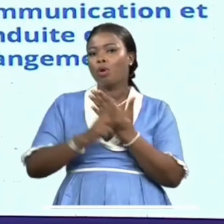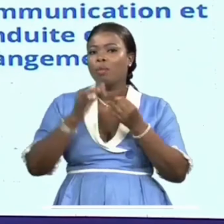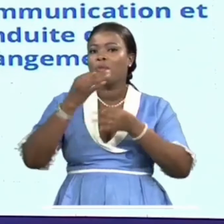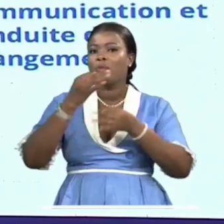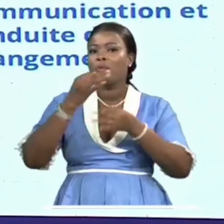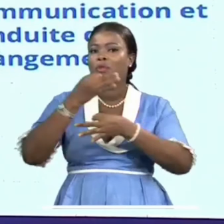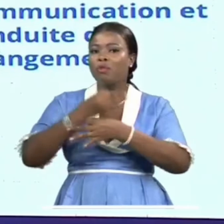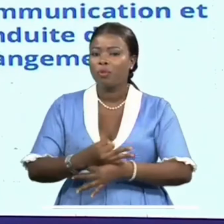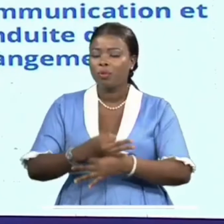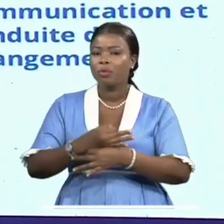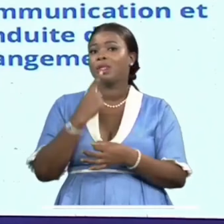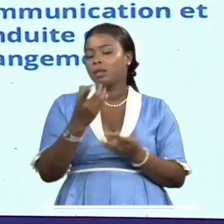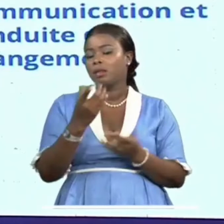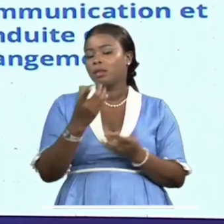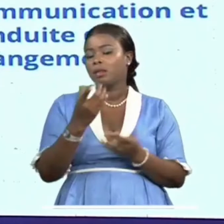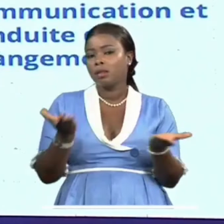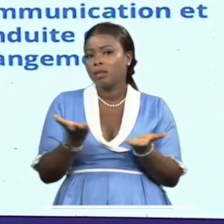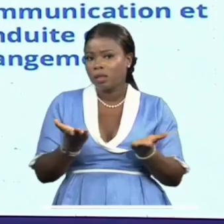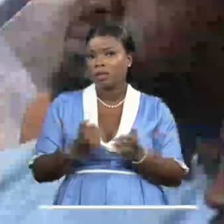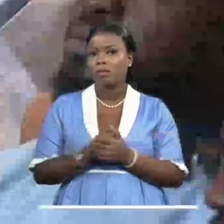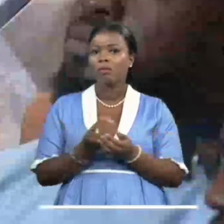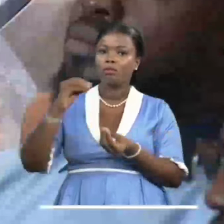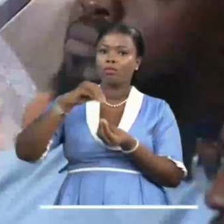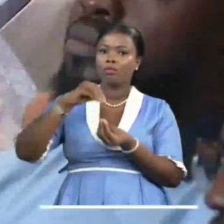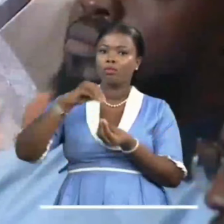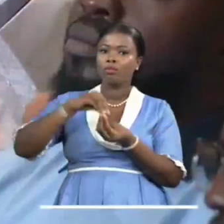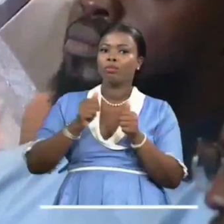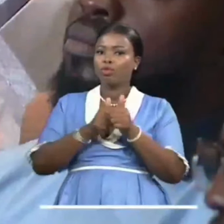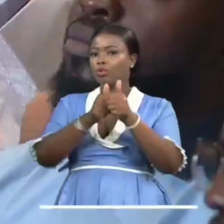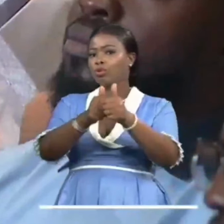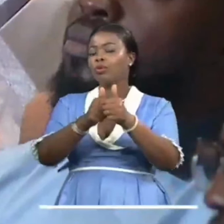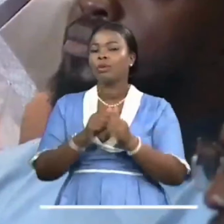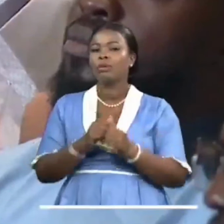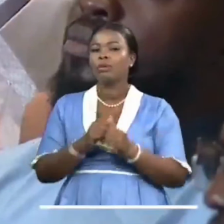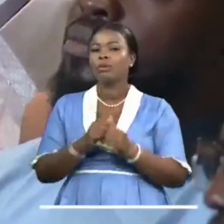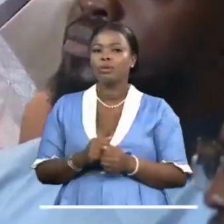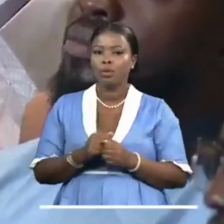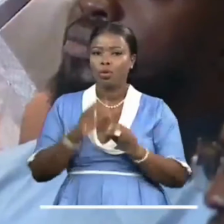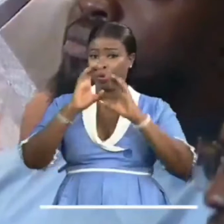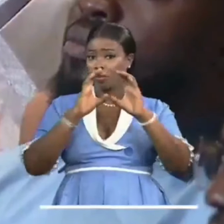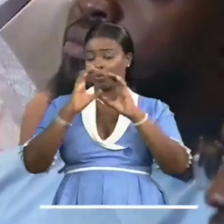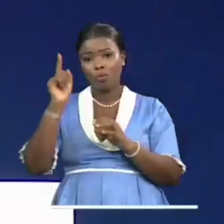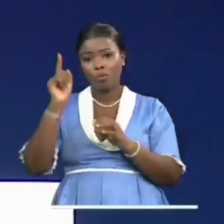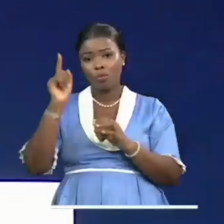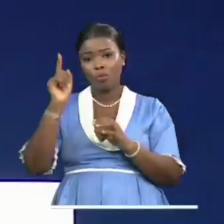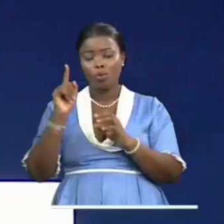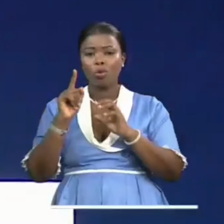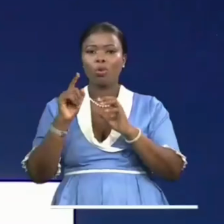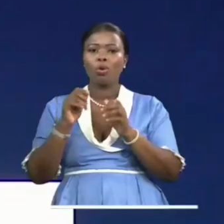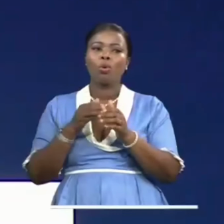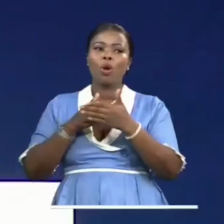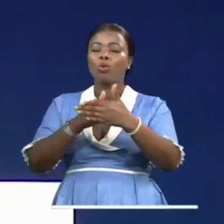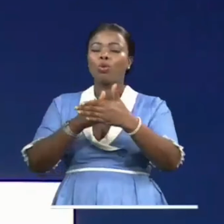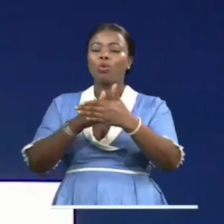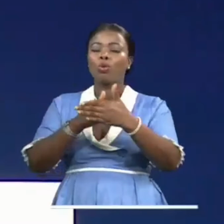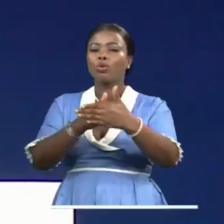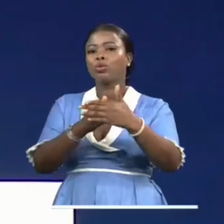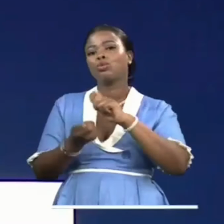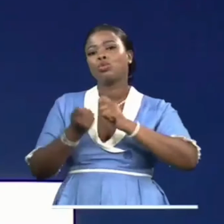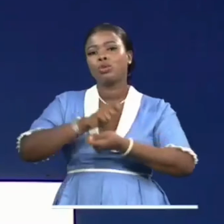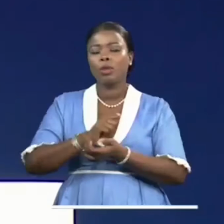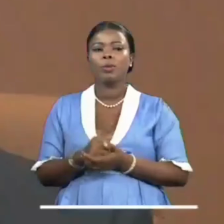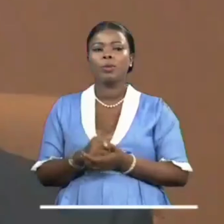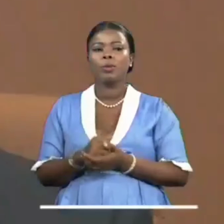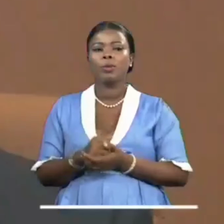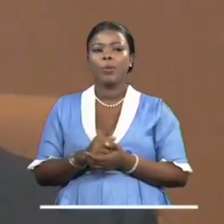définis ici renforcer la coordination et le suivi ainsi que la communication pour la conduite du changement parce que nous voulons changer de paradigme il faut